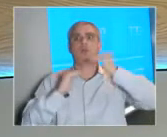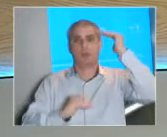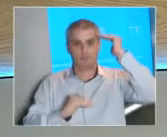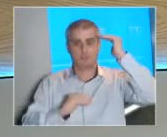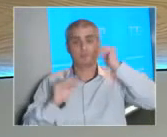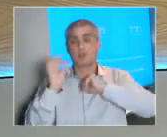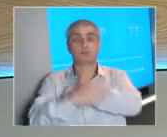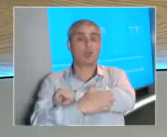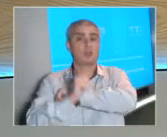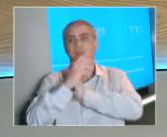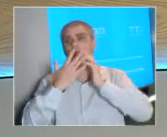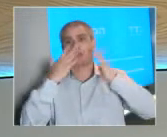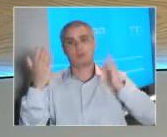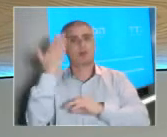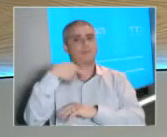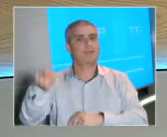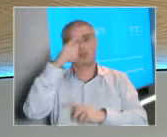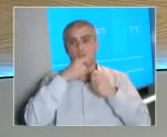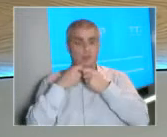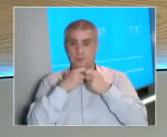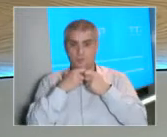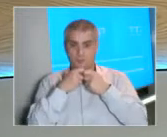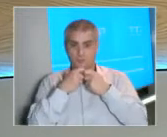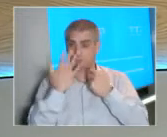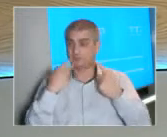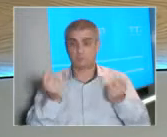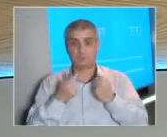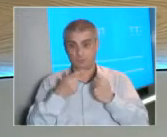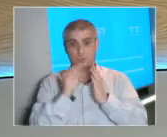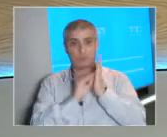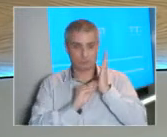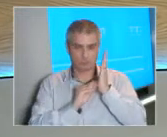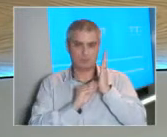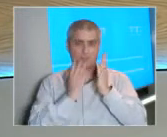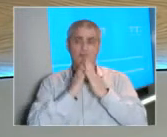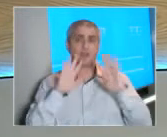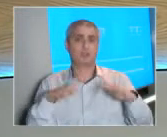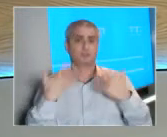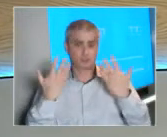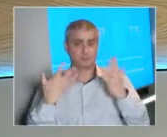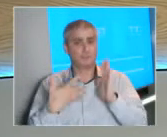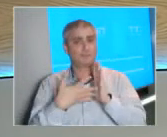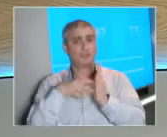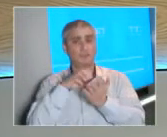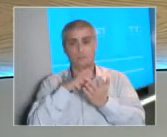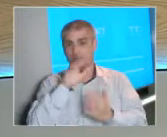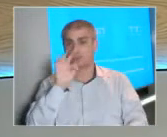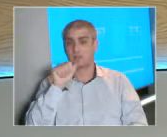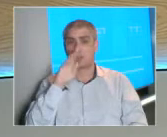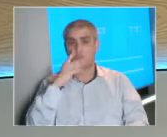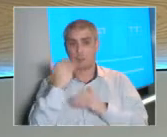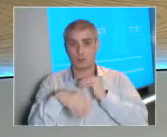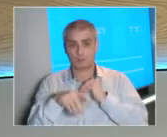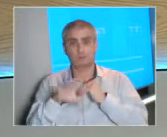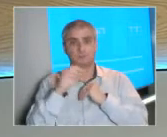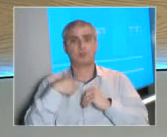שיעורי העוני הגבוהים ביותר ממדינות הארגון. מאז פרסום אותו הדוח חלף עשור, ומבדיקת מרכז טאו באחרונה